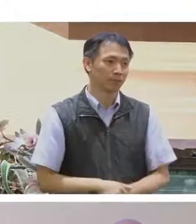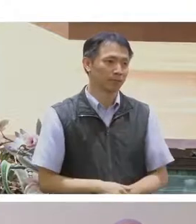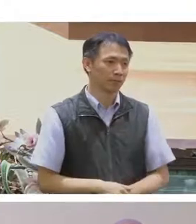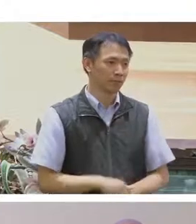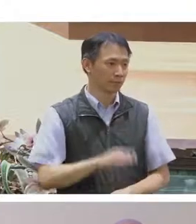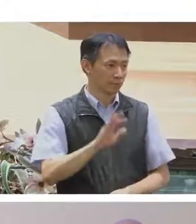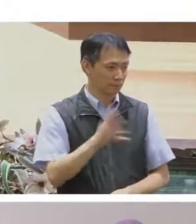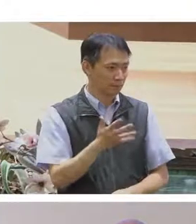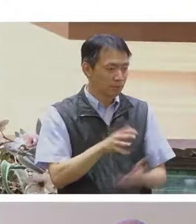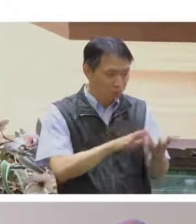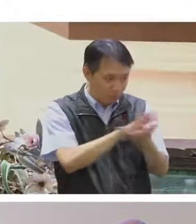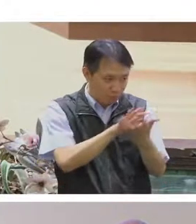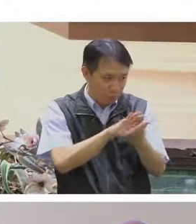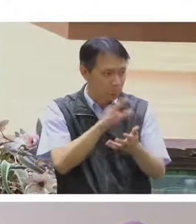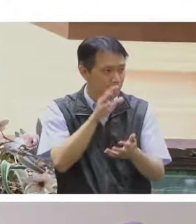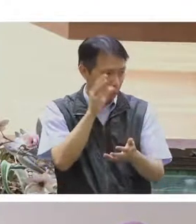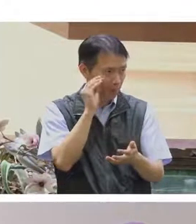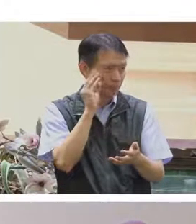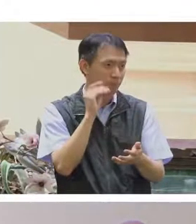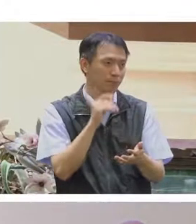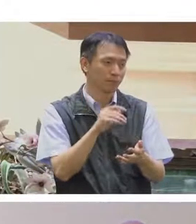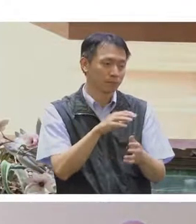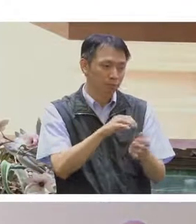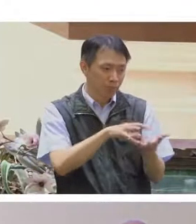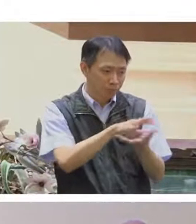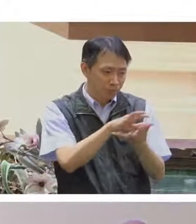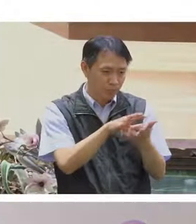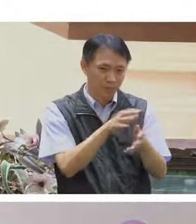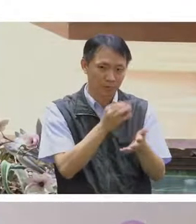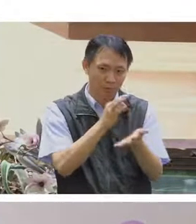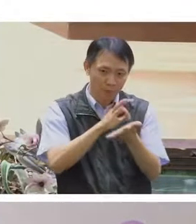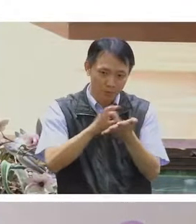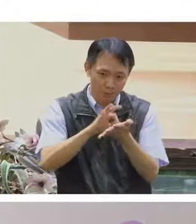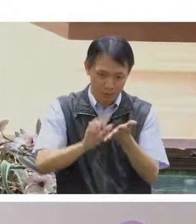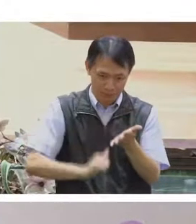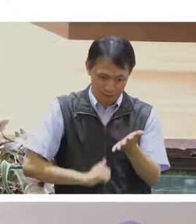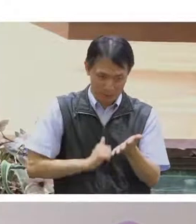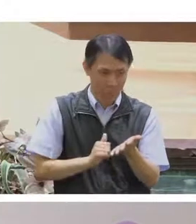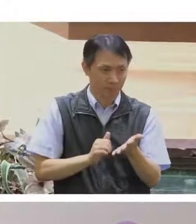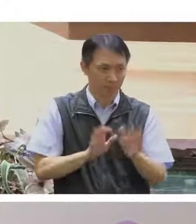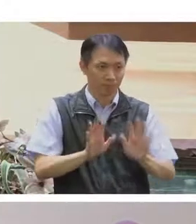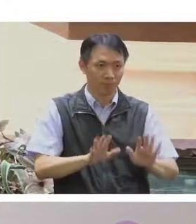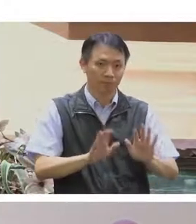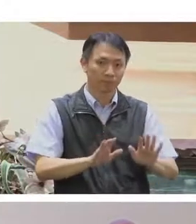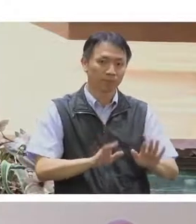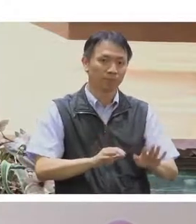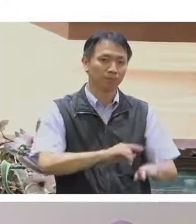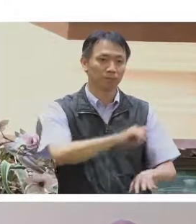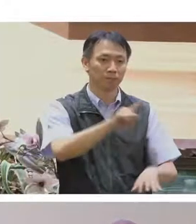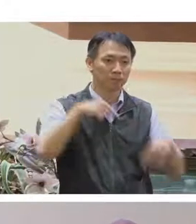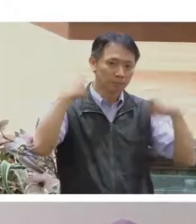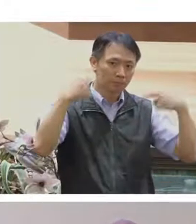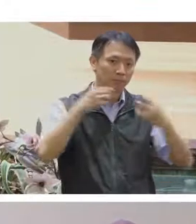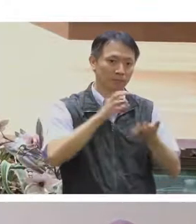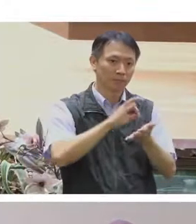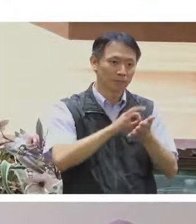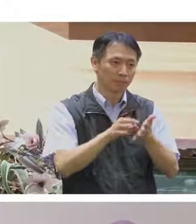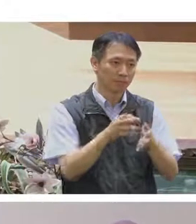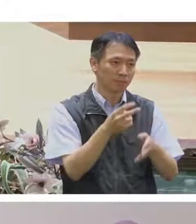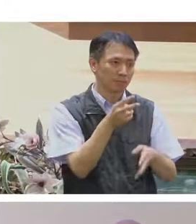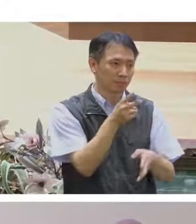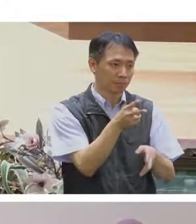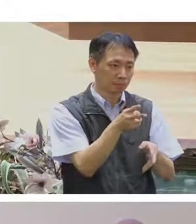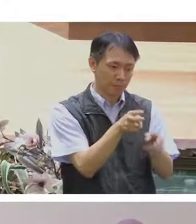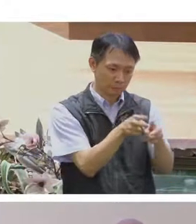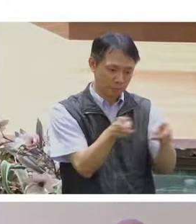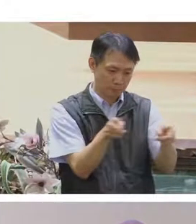定的混淆还是有实际实用上的用途的，因为我刚刚说我们现在惯常用的二进的文